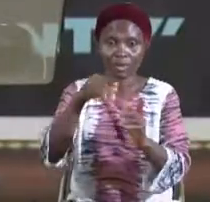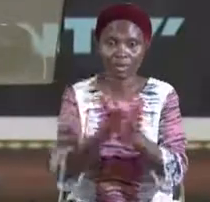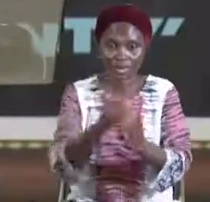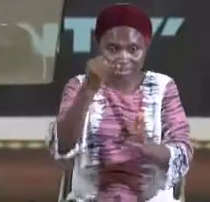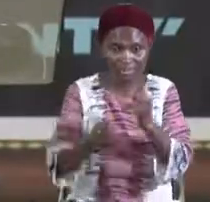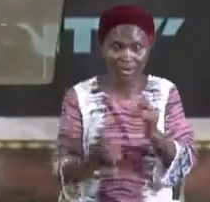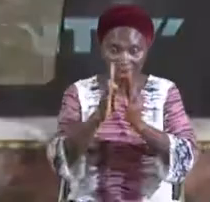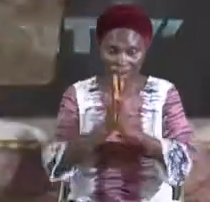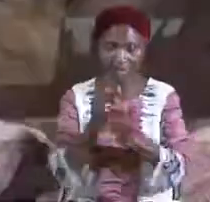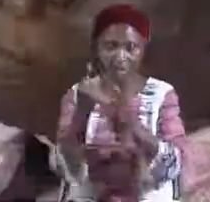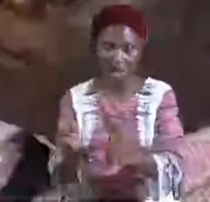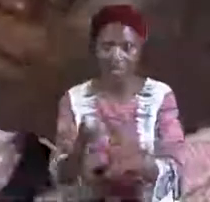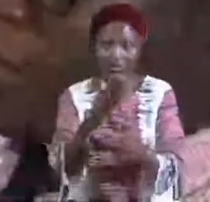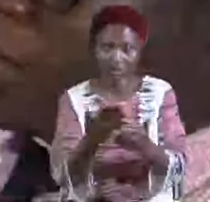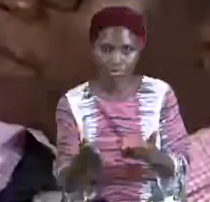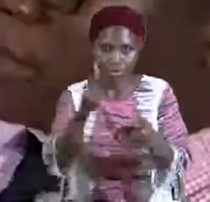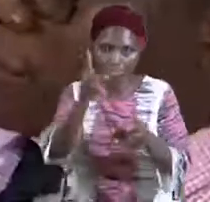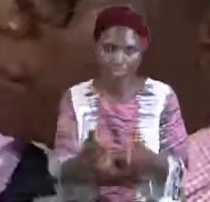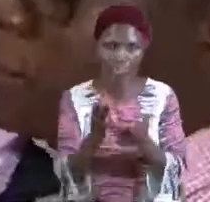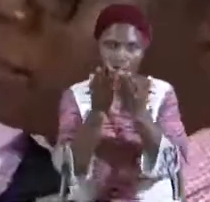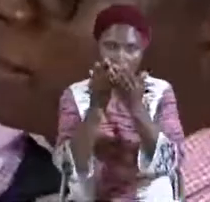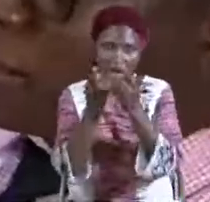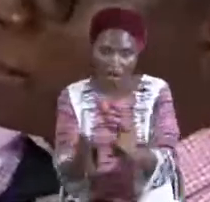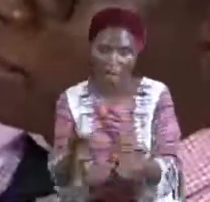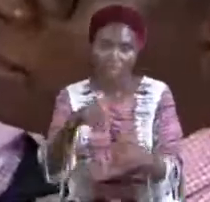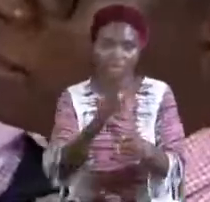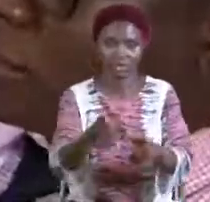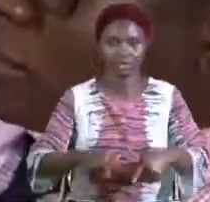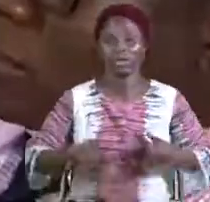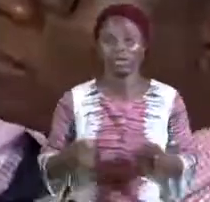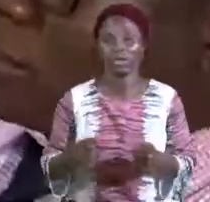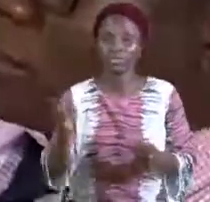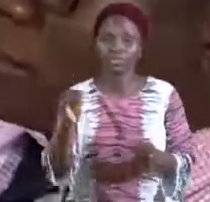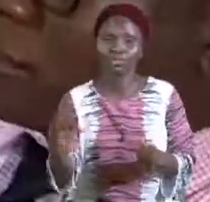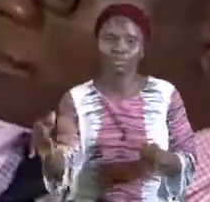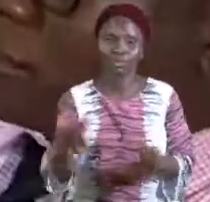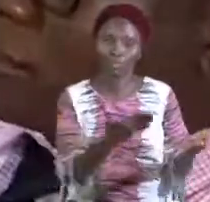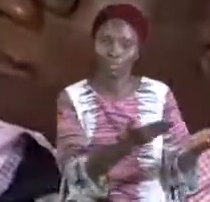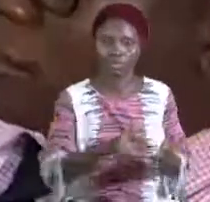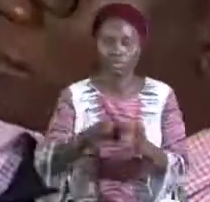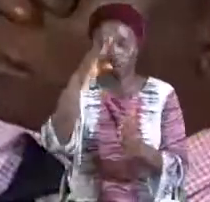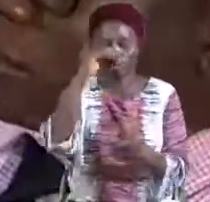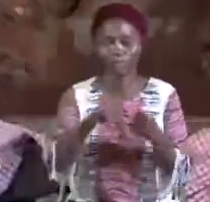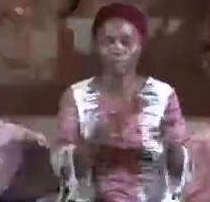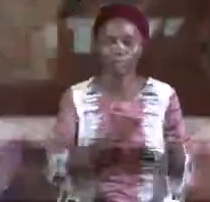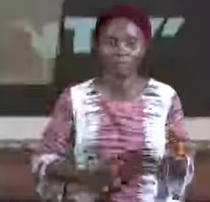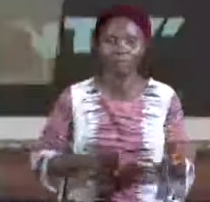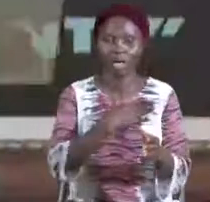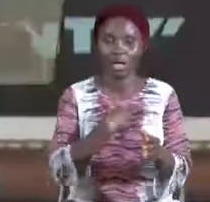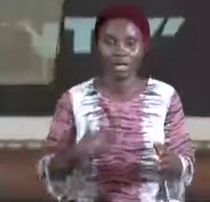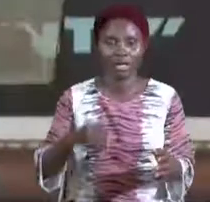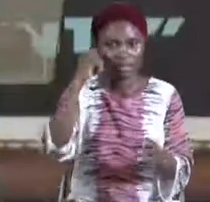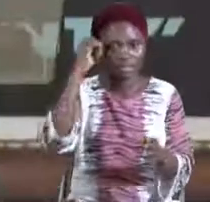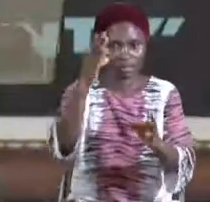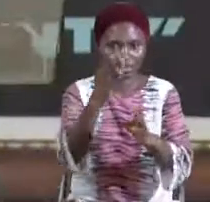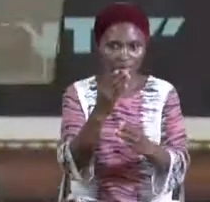arrive, quelque chose doit arriver dans votre vie. Alors, on amena cet homme à Christ et il